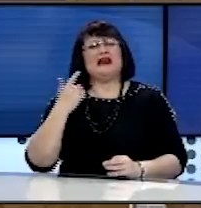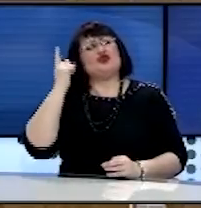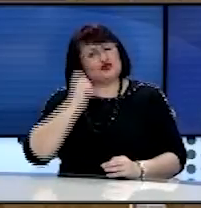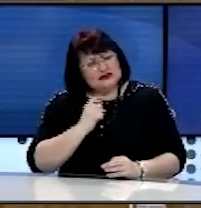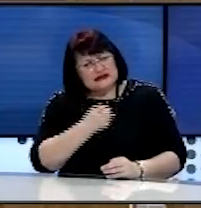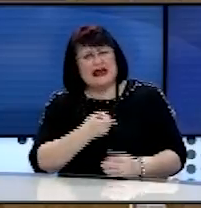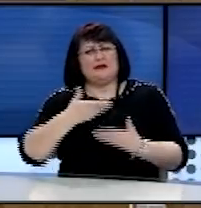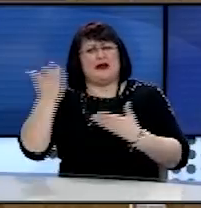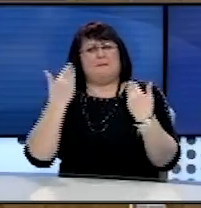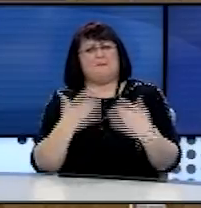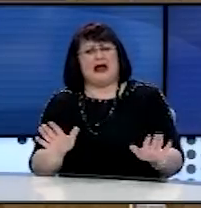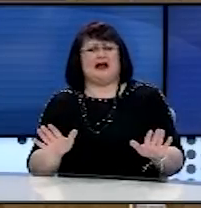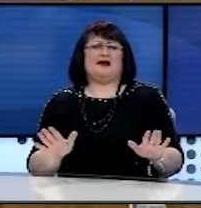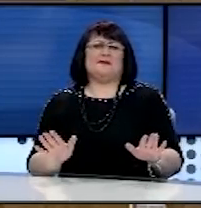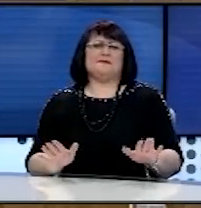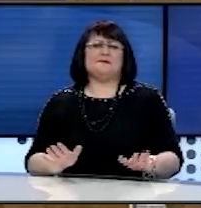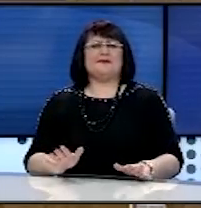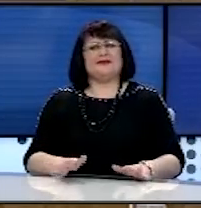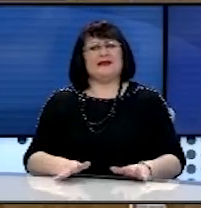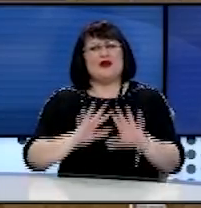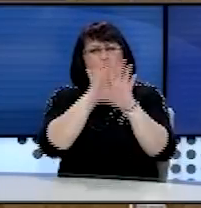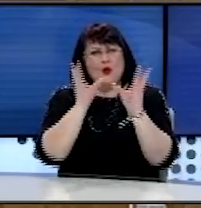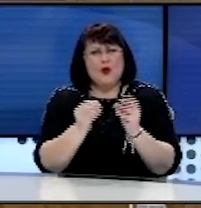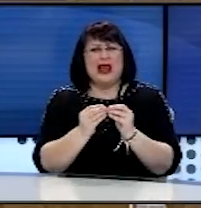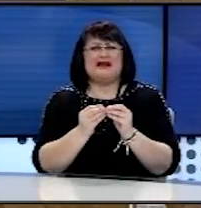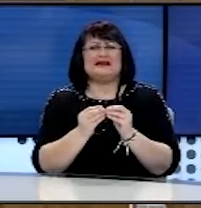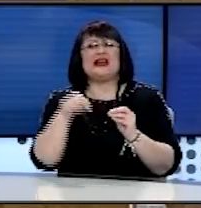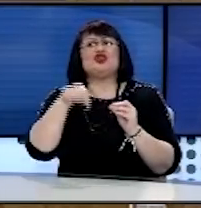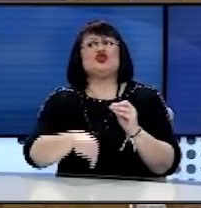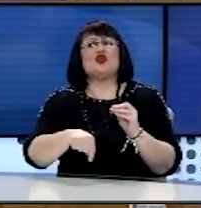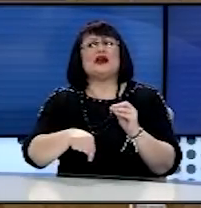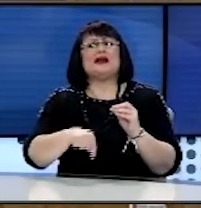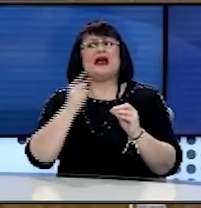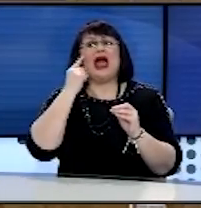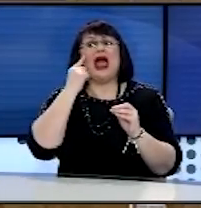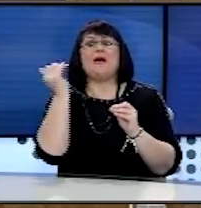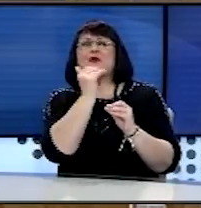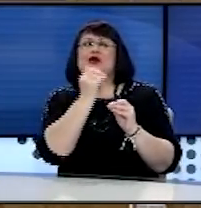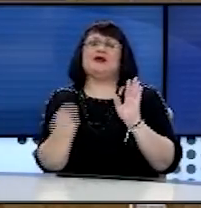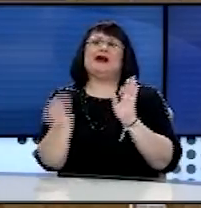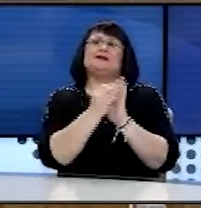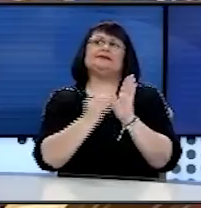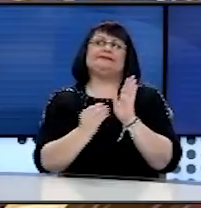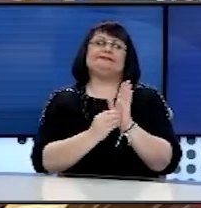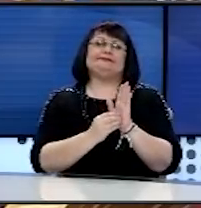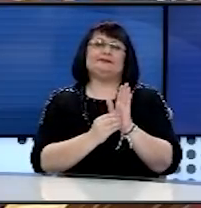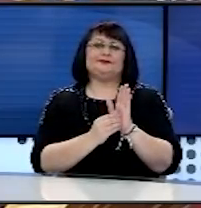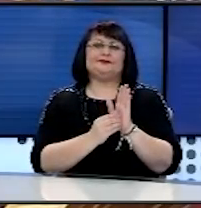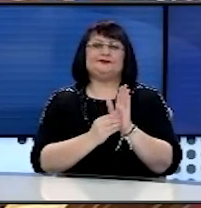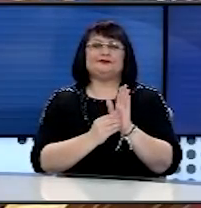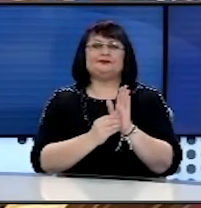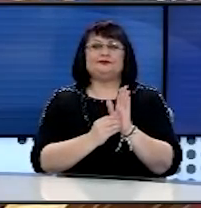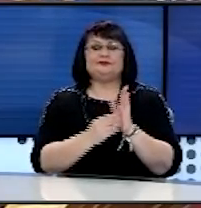δημοσιευμένα και στον τύπο, και όλα αυτά μπήκαν απλώς πιο γρήγορα, πιο αποφασιστικά